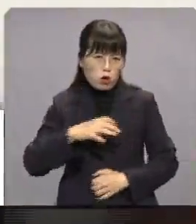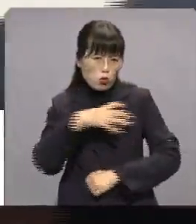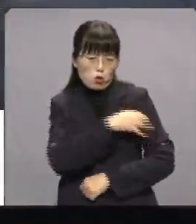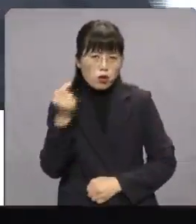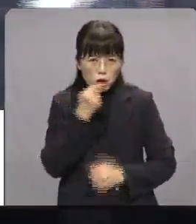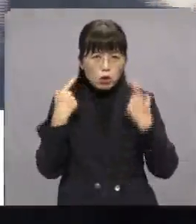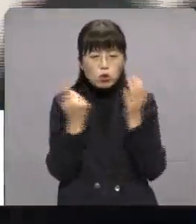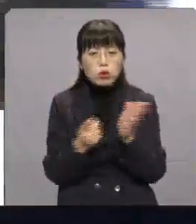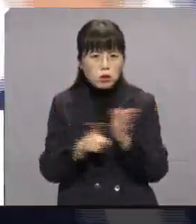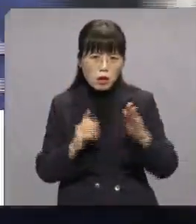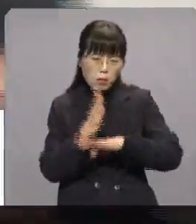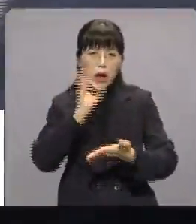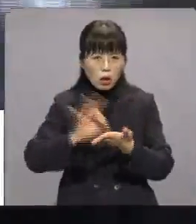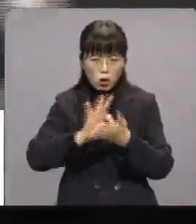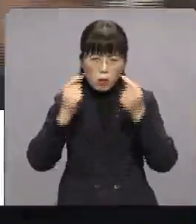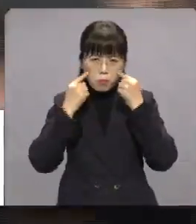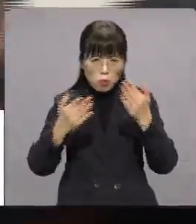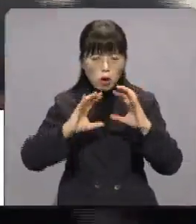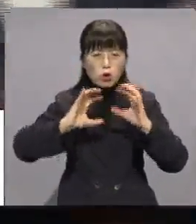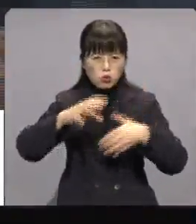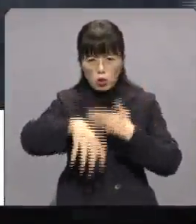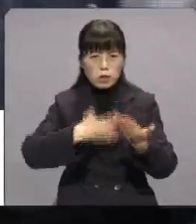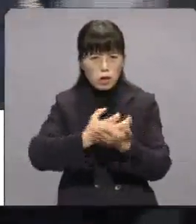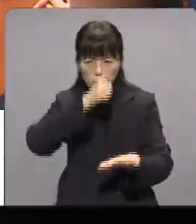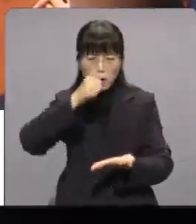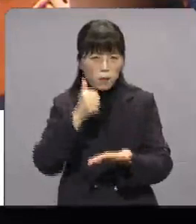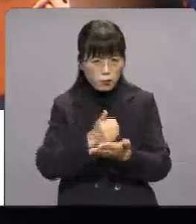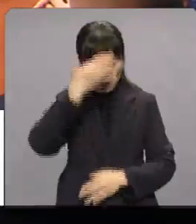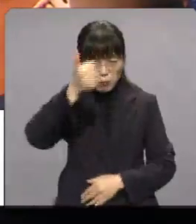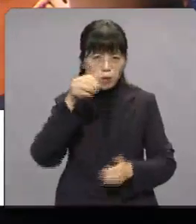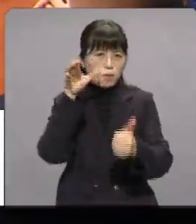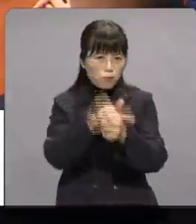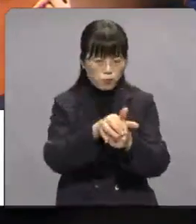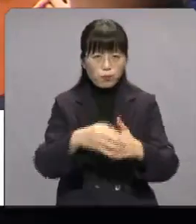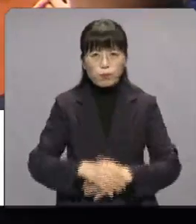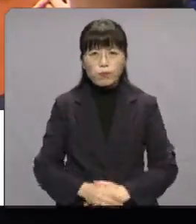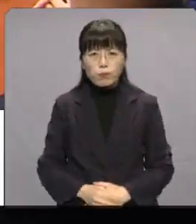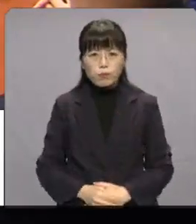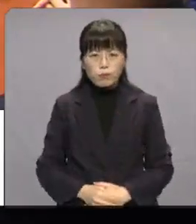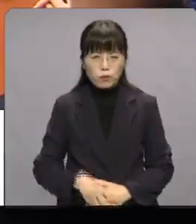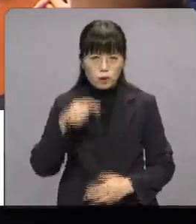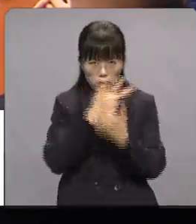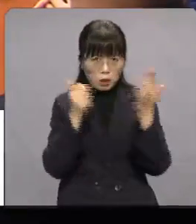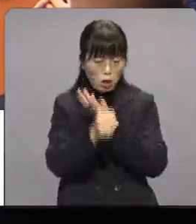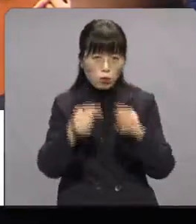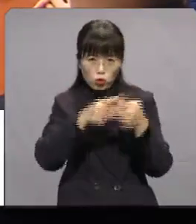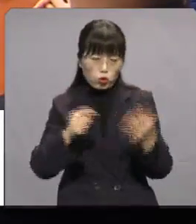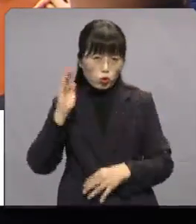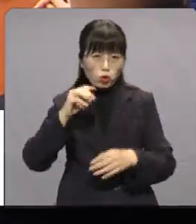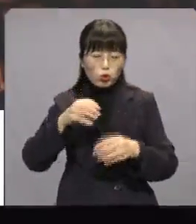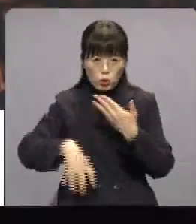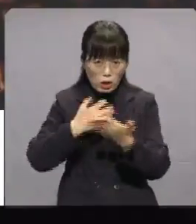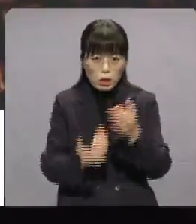강화 유지를 위해 남용한 명백한 국가 내란 범죄 수요라고 규정했습니다이 대표는 오늘 윤성열